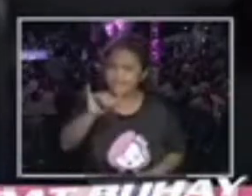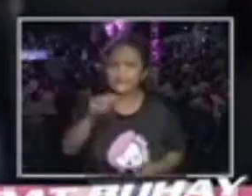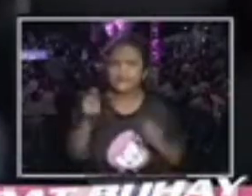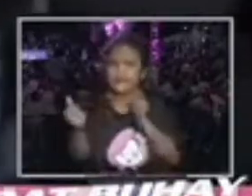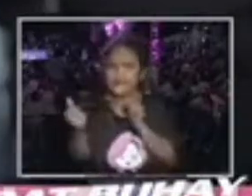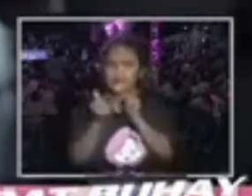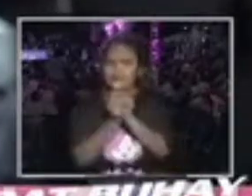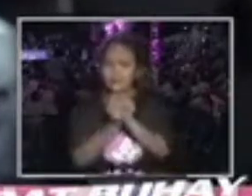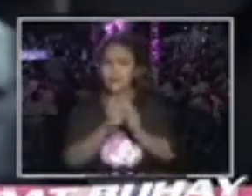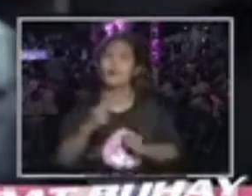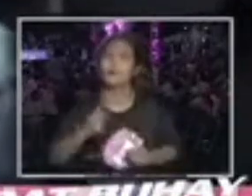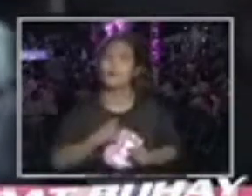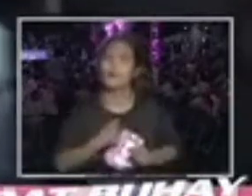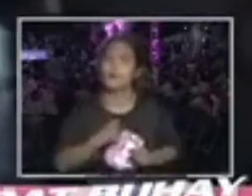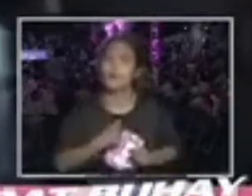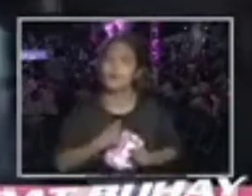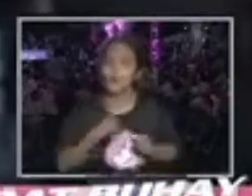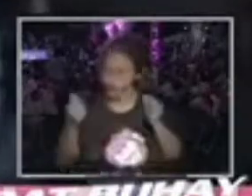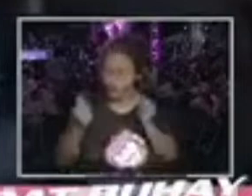kasama ako,